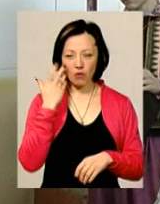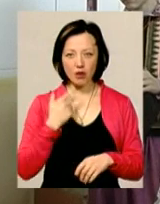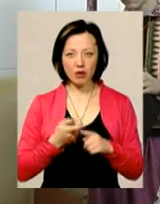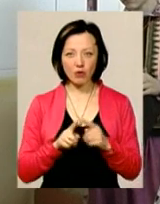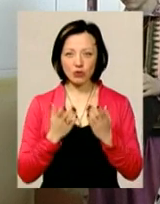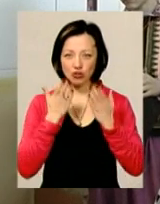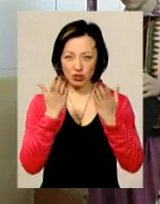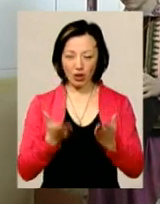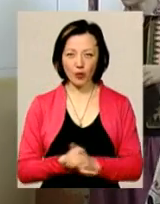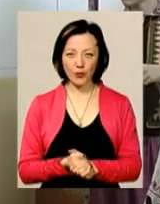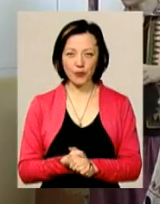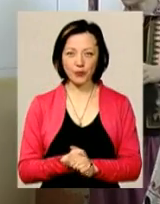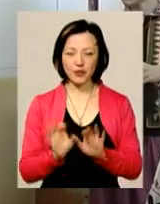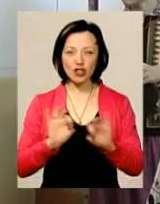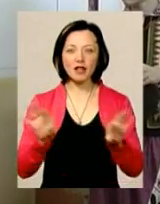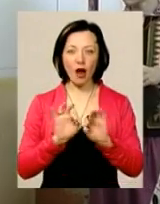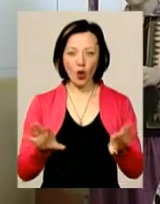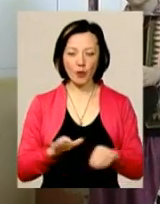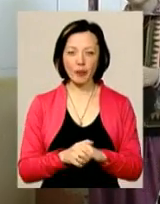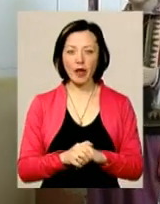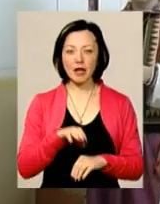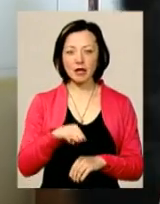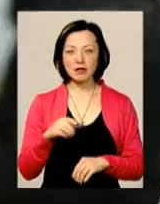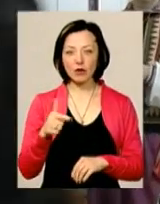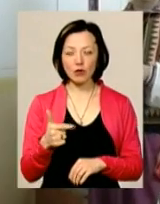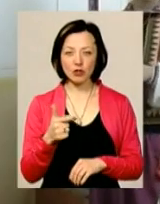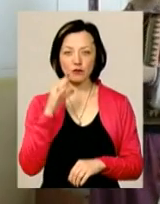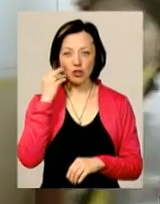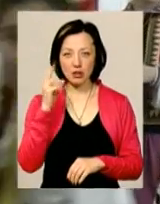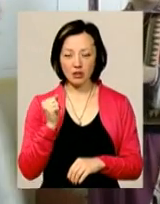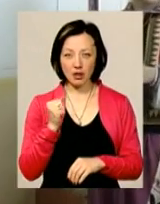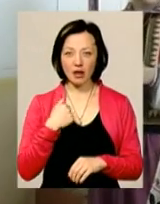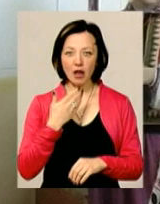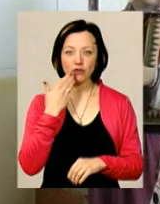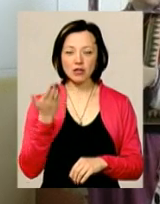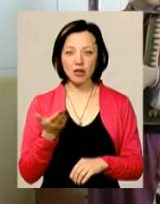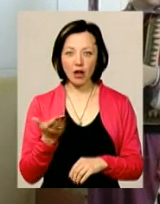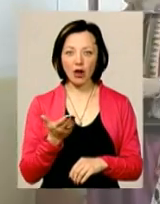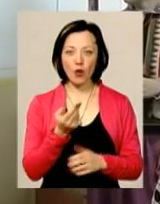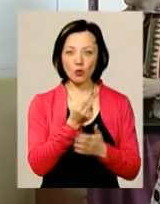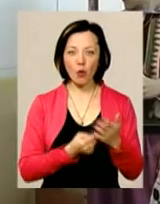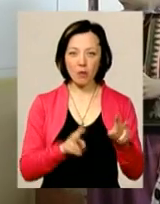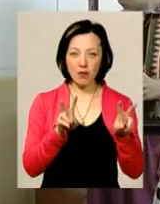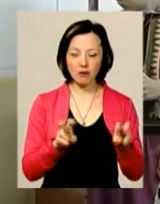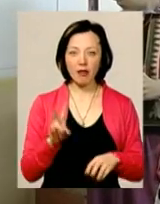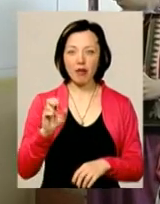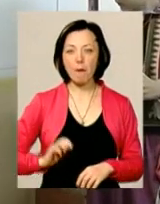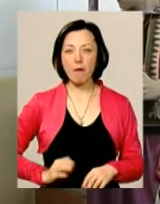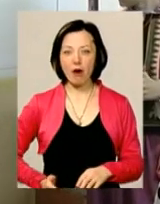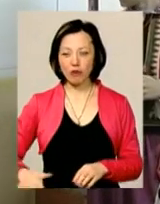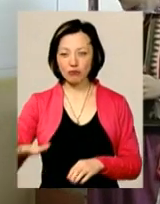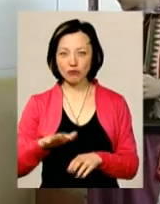коли його читаю. Тараса Григоровича Шевченка я ще читаю «Утоплену», на панщині. Мені також дуже